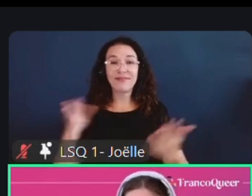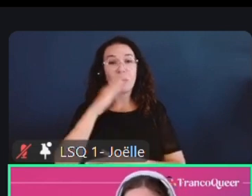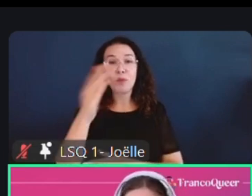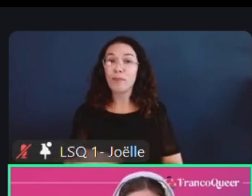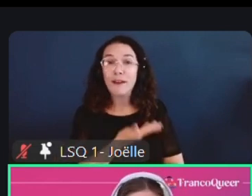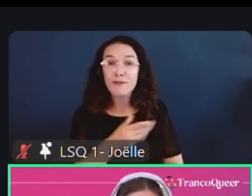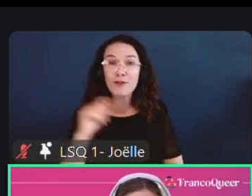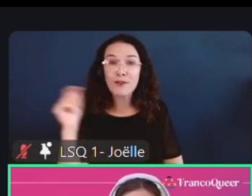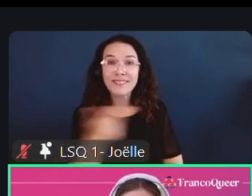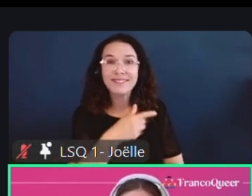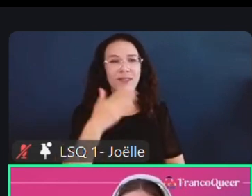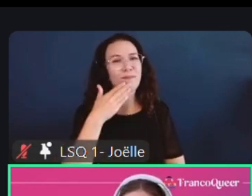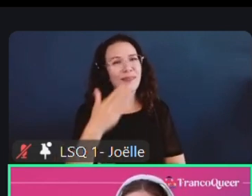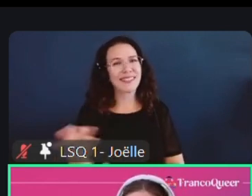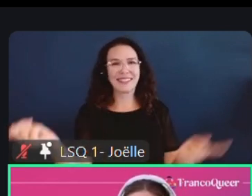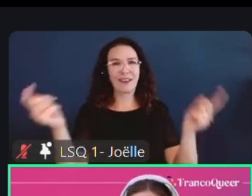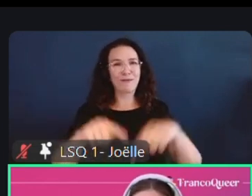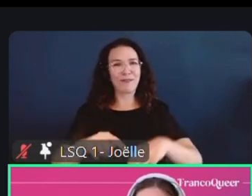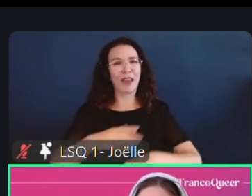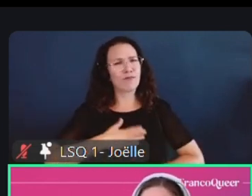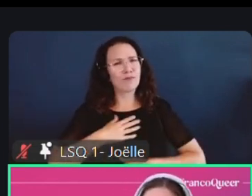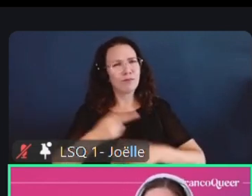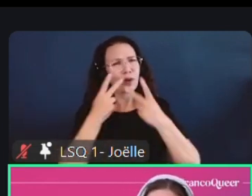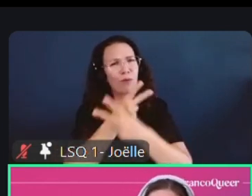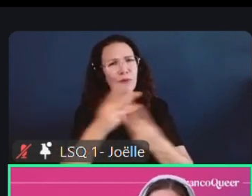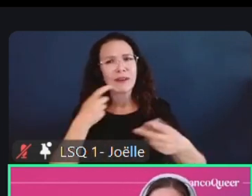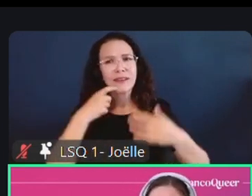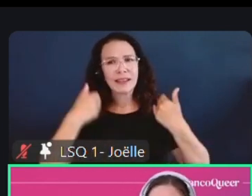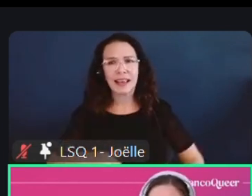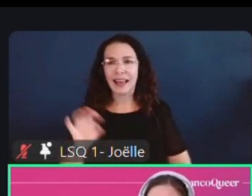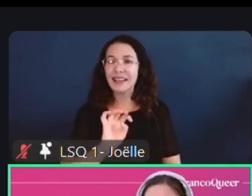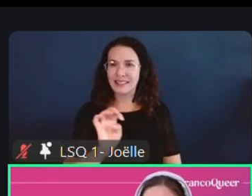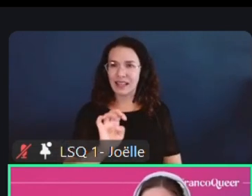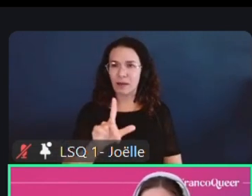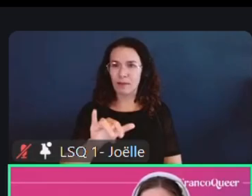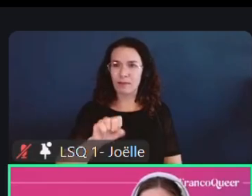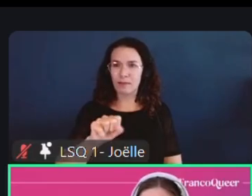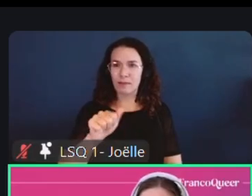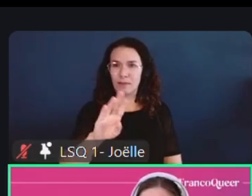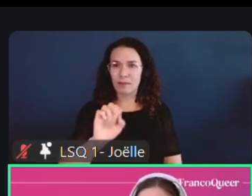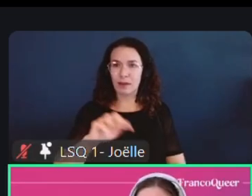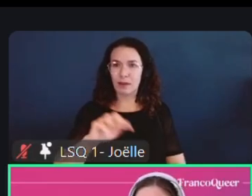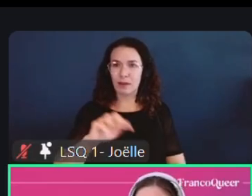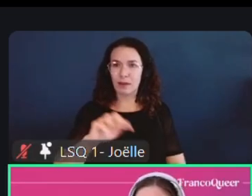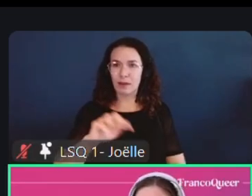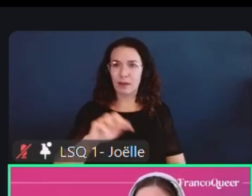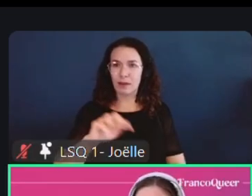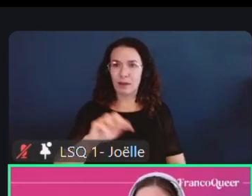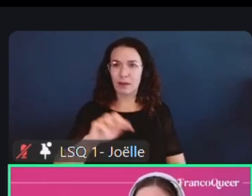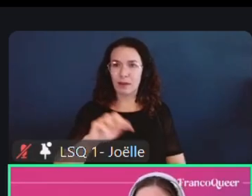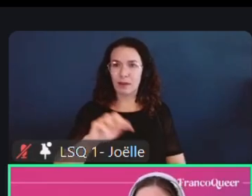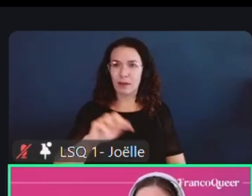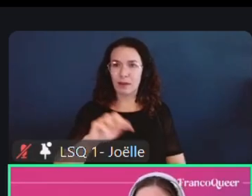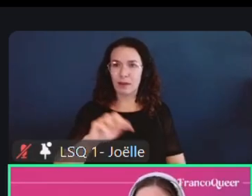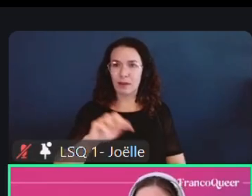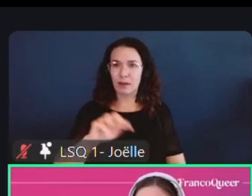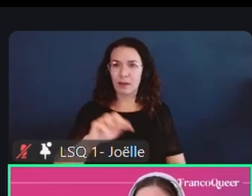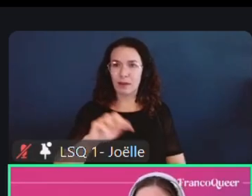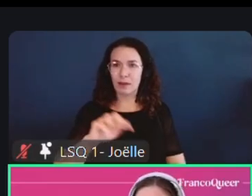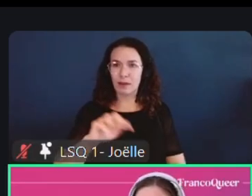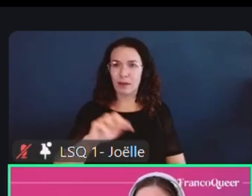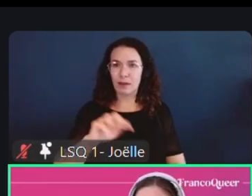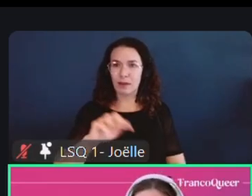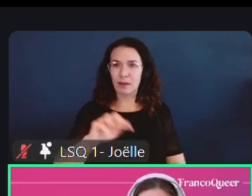Bienvenue à tous. Merci d'être là. Ça fait plaisir de vous voir. Je m'appelle Elisabeth. J'utilise le pronom elle et elle. Je suis ici avec mon collègue Zachary